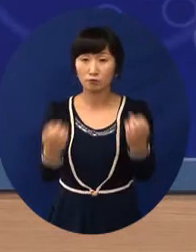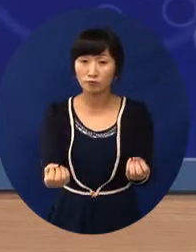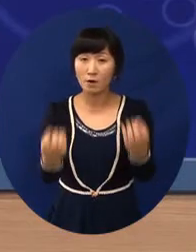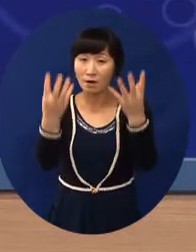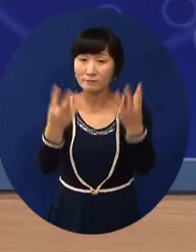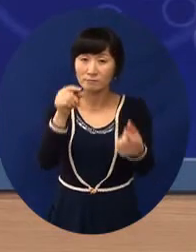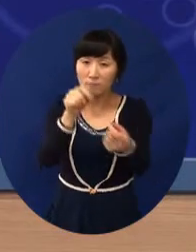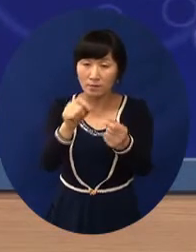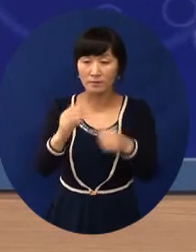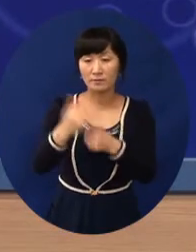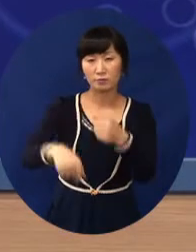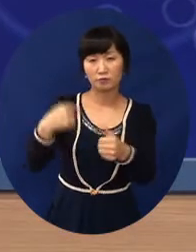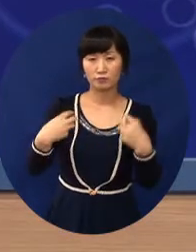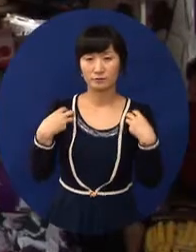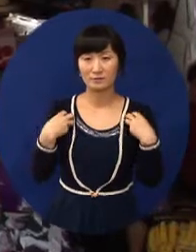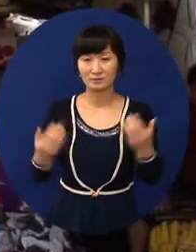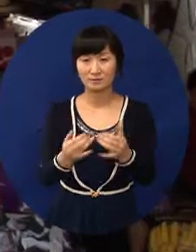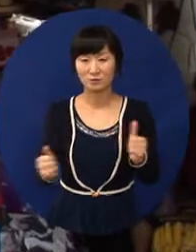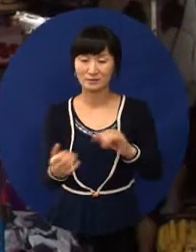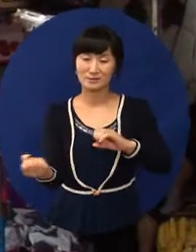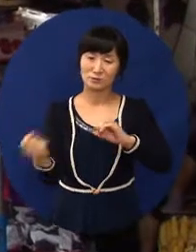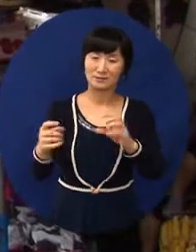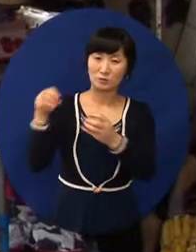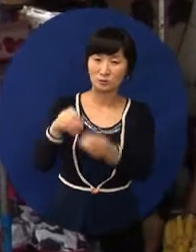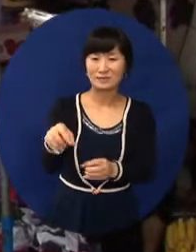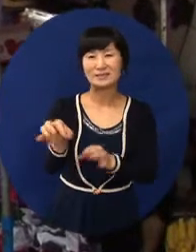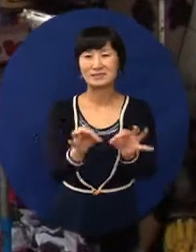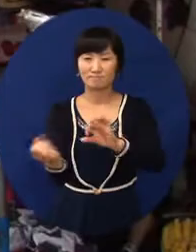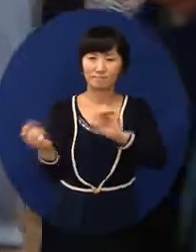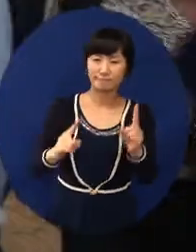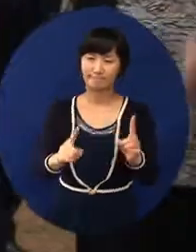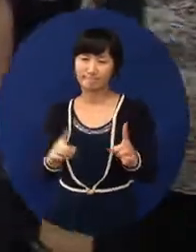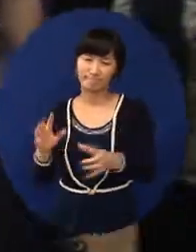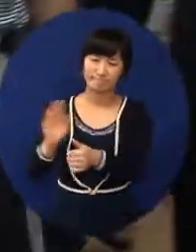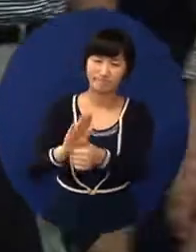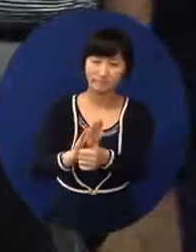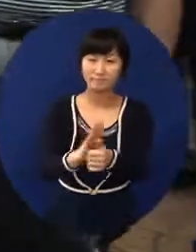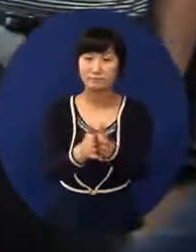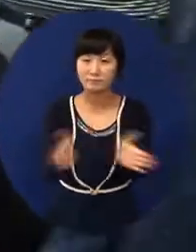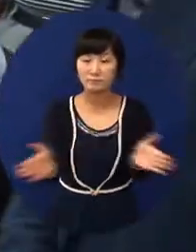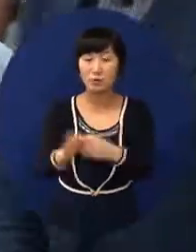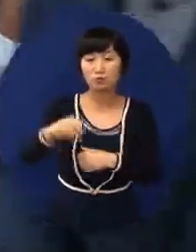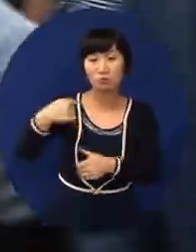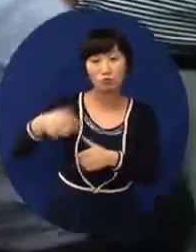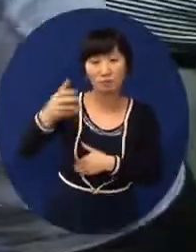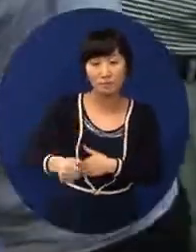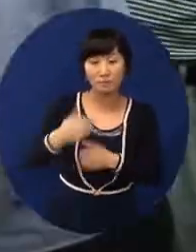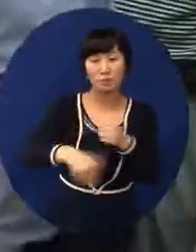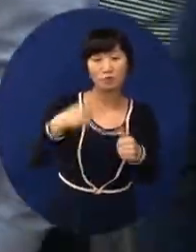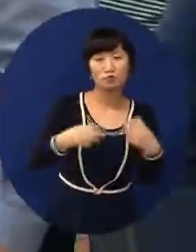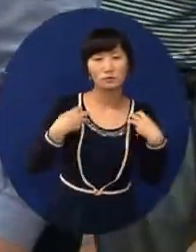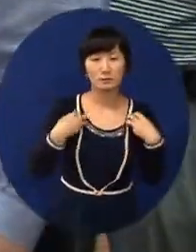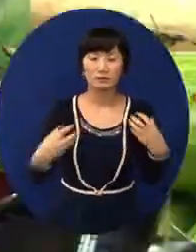추석 명절을 앞두고 대구시 교육청 직원들이 전통시장 살리기에 나섰습니다. 우동기 교육감을 비롯한